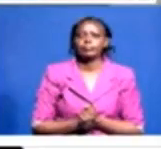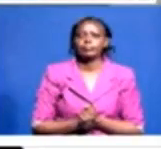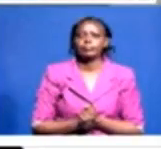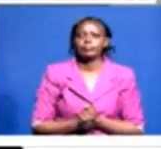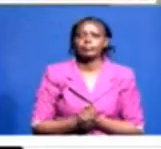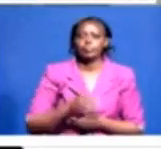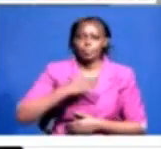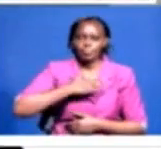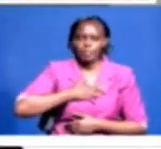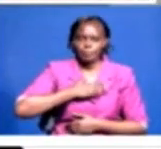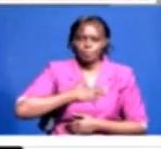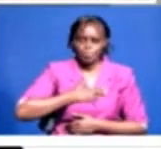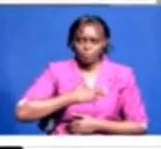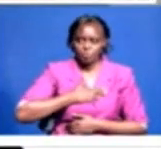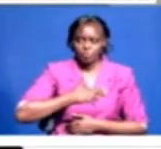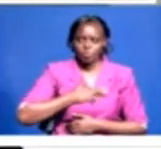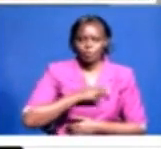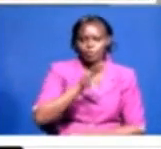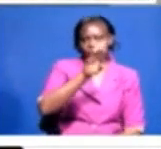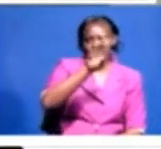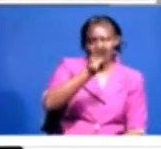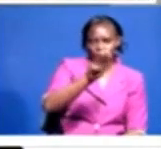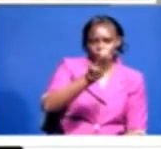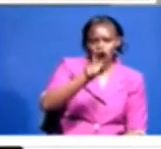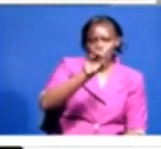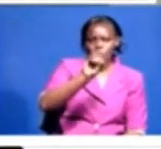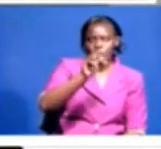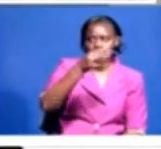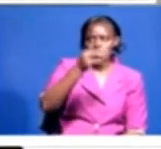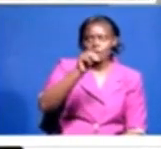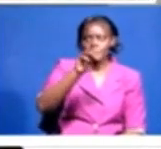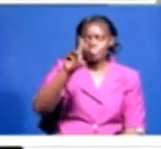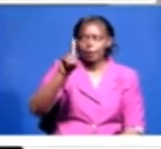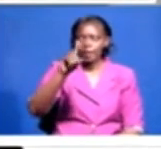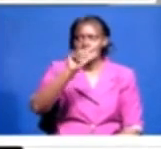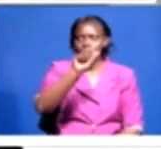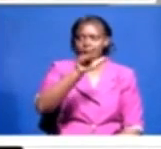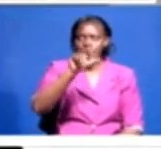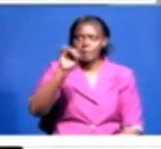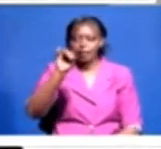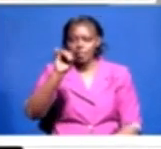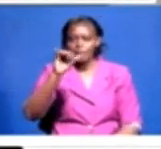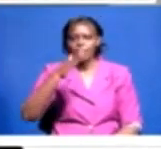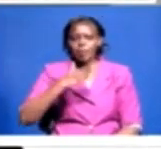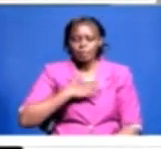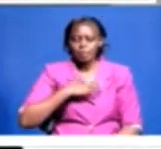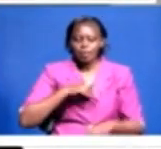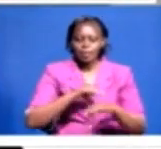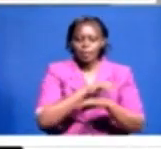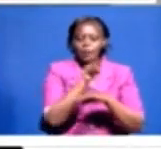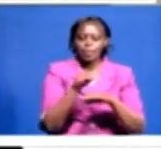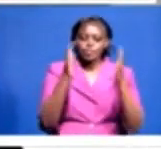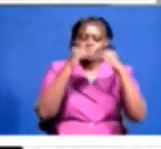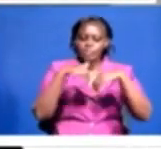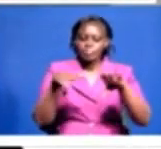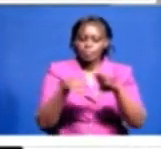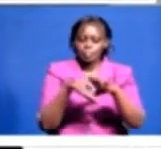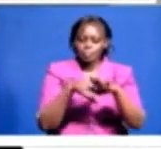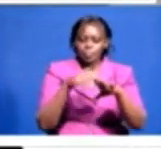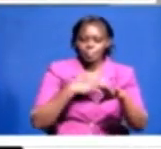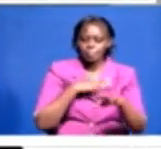Mimi Mohamed Ali nikiwa nimechaguliwa kama mwanachama wa bunge la kitaifa, na hapa kwa jina la